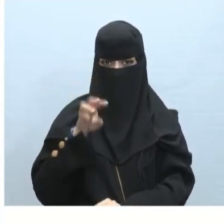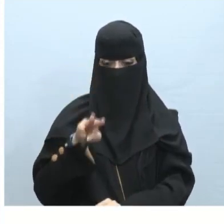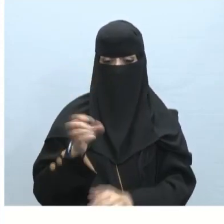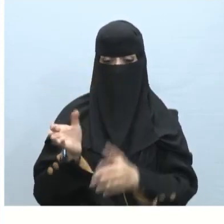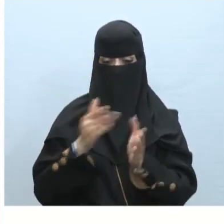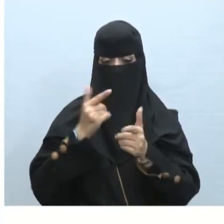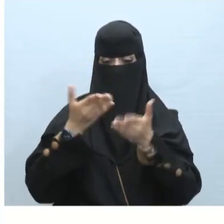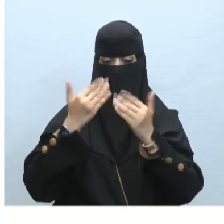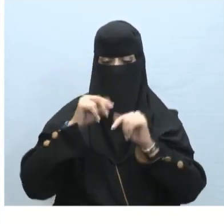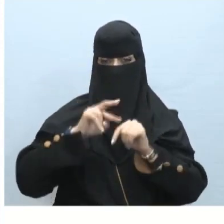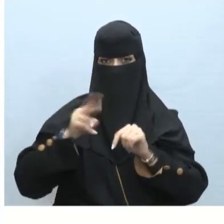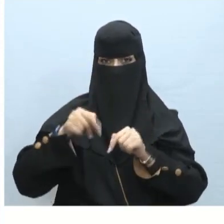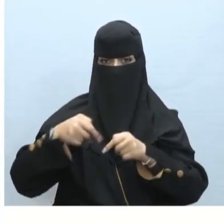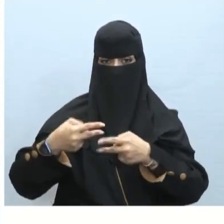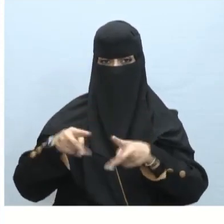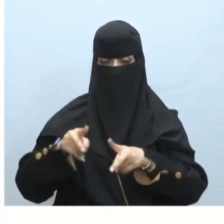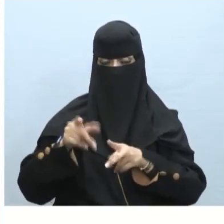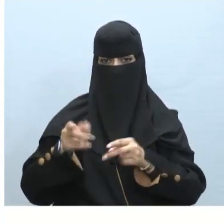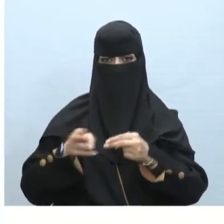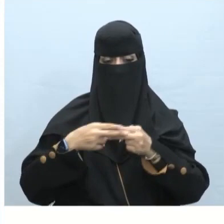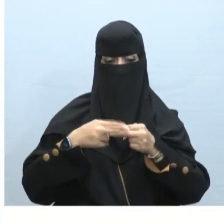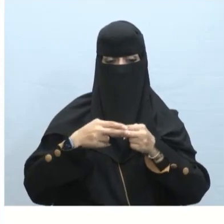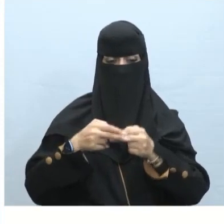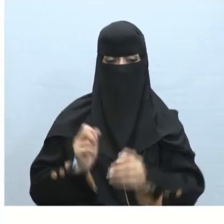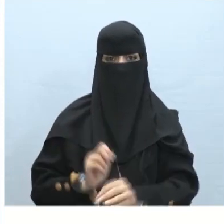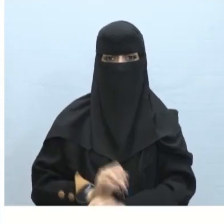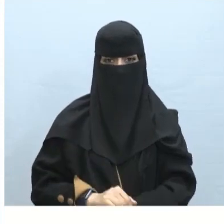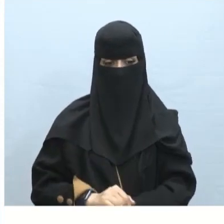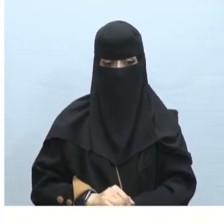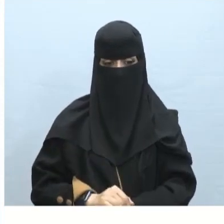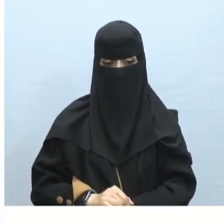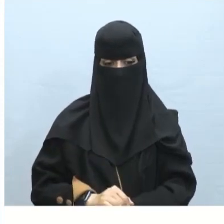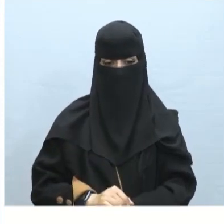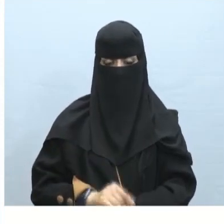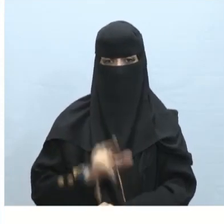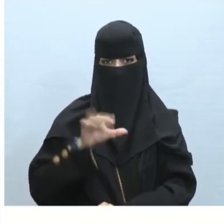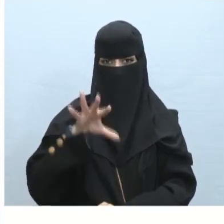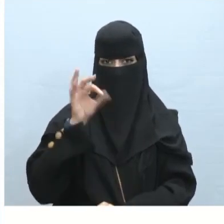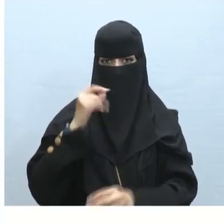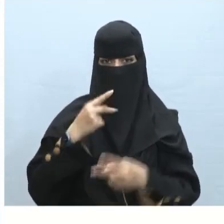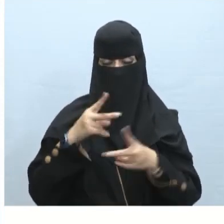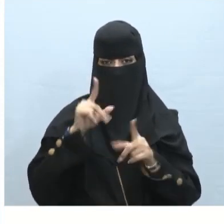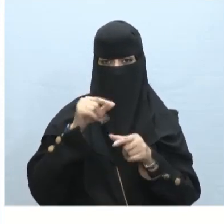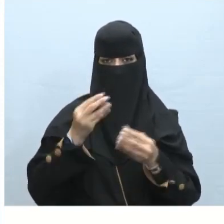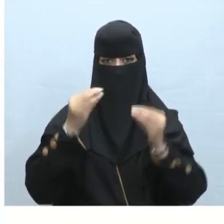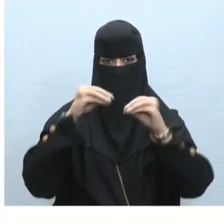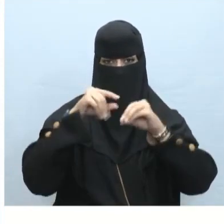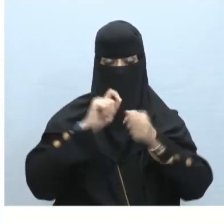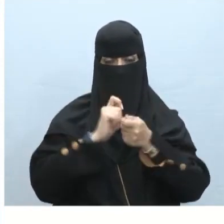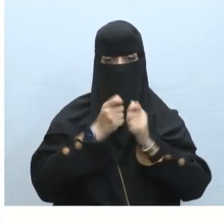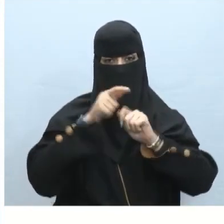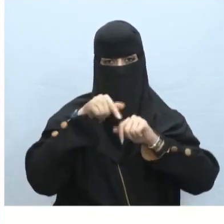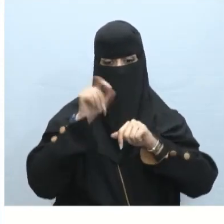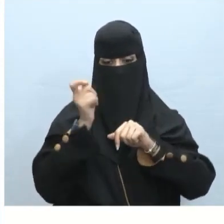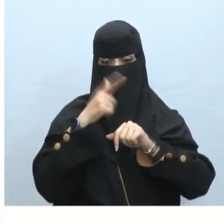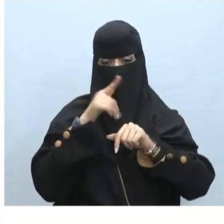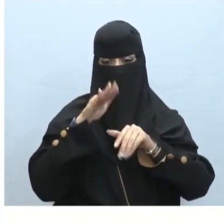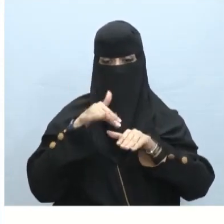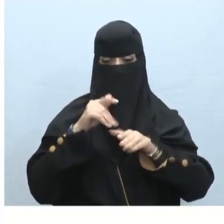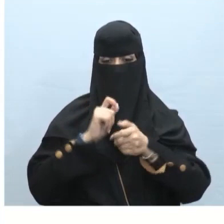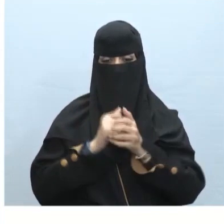5000 ايضا بعد ذلك نضغط على زر الاغلاق وسيتم اضافه التغييرات مباشره